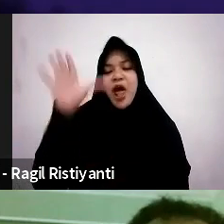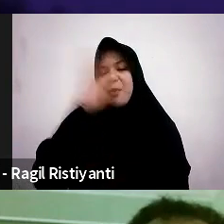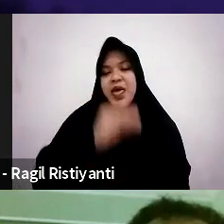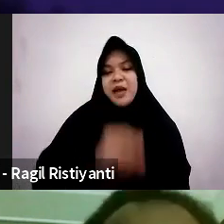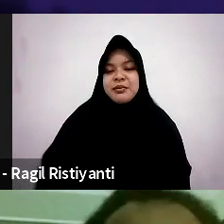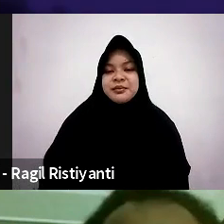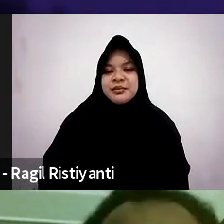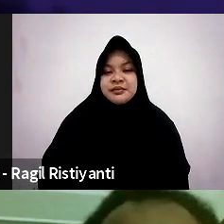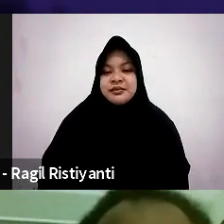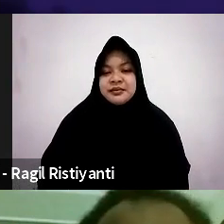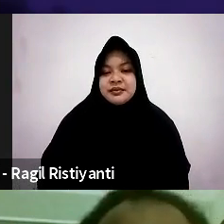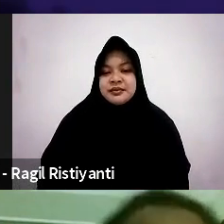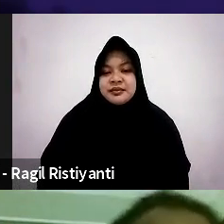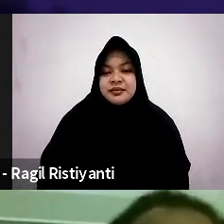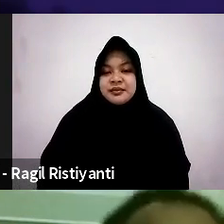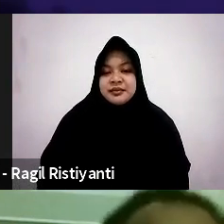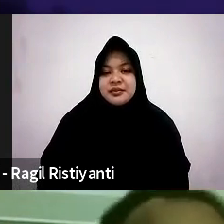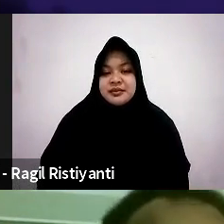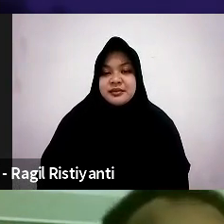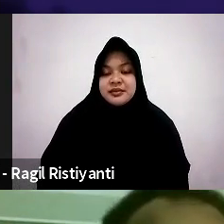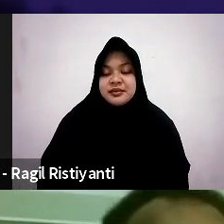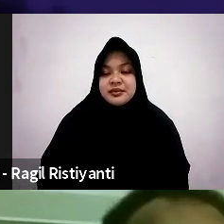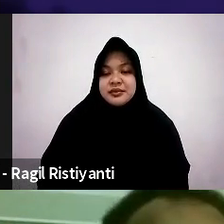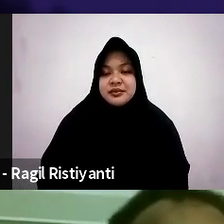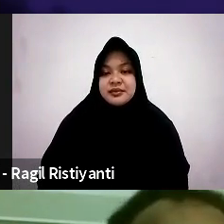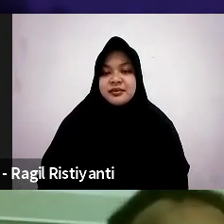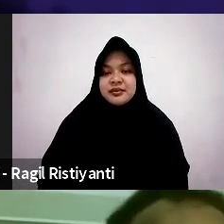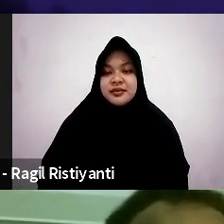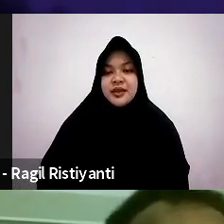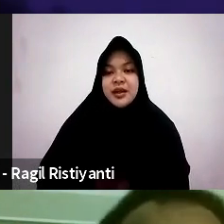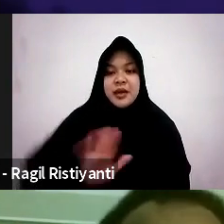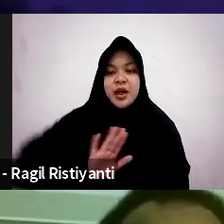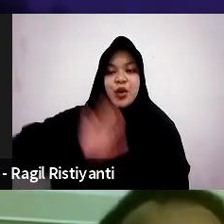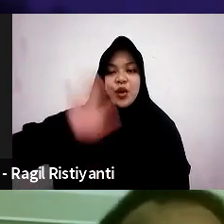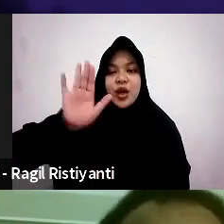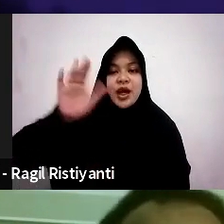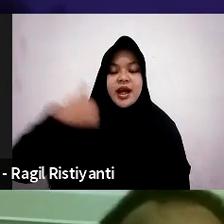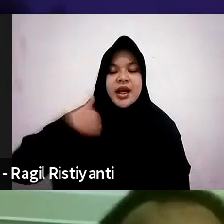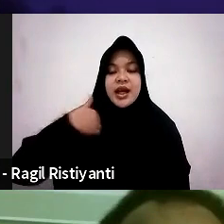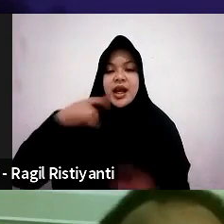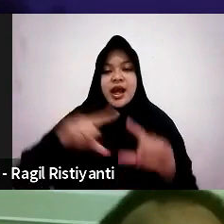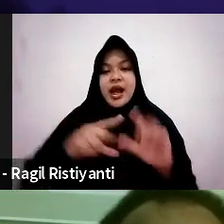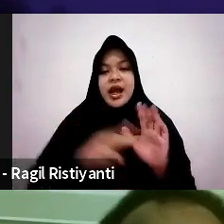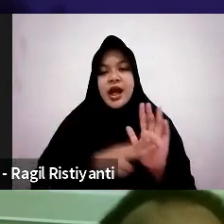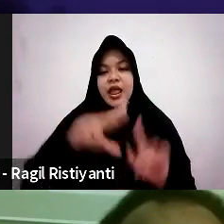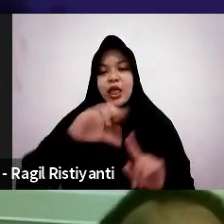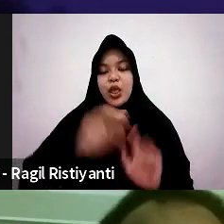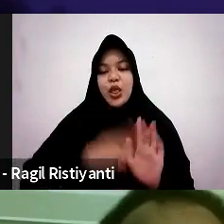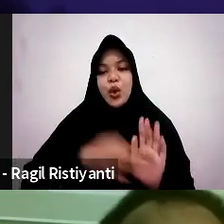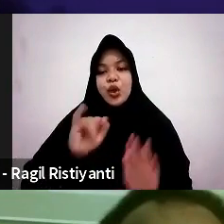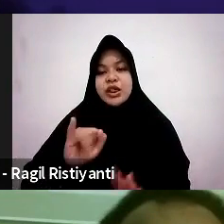baru yang baru Oh mengajukan resign itu bang Antoni Saputra